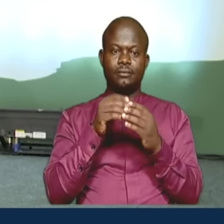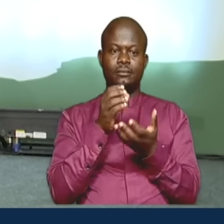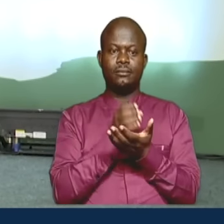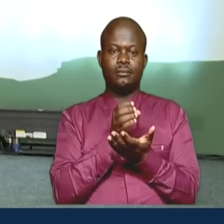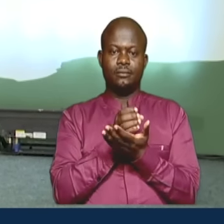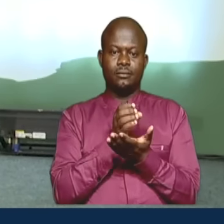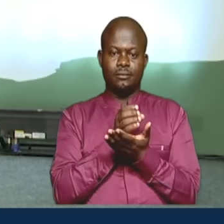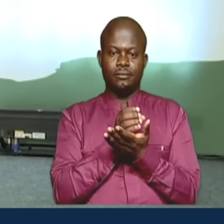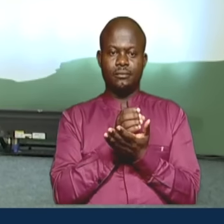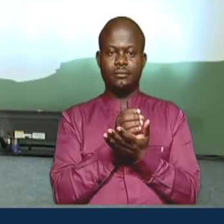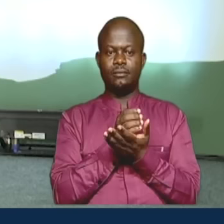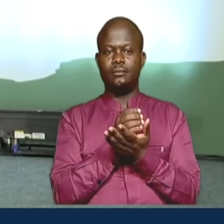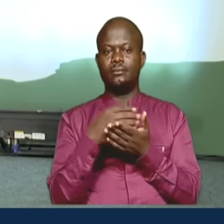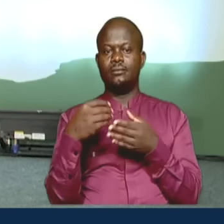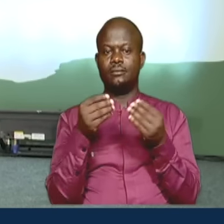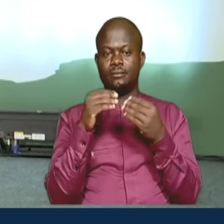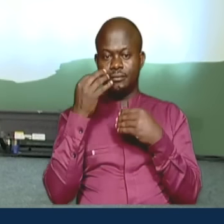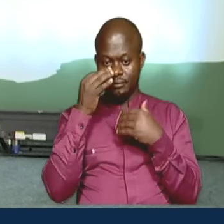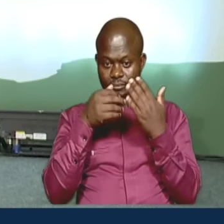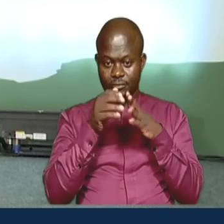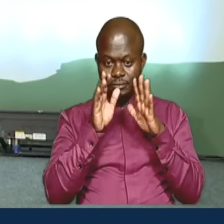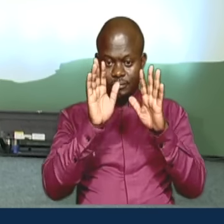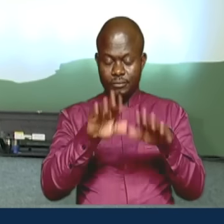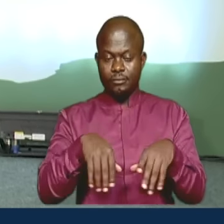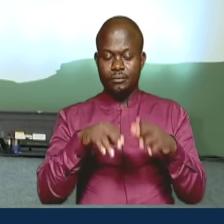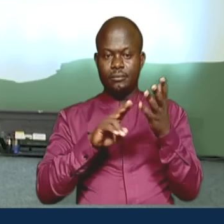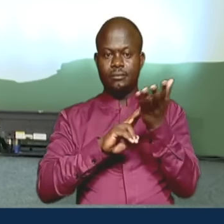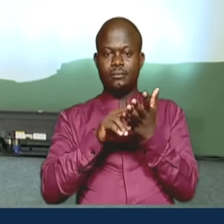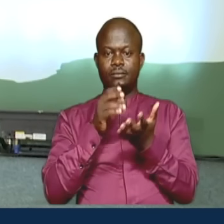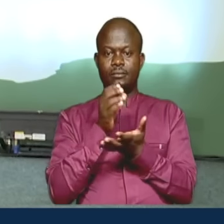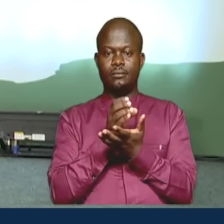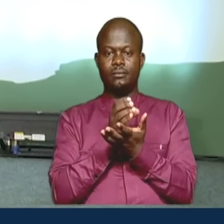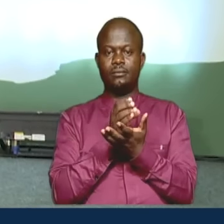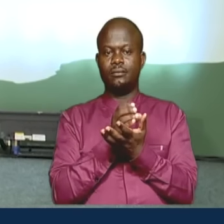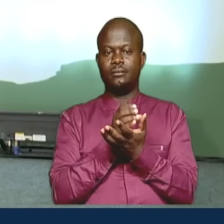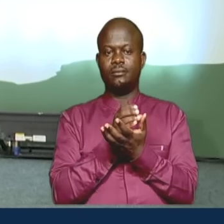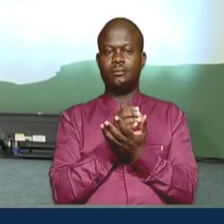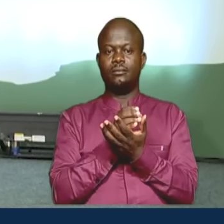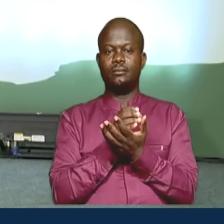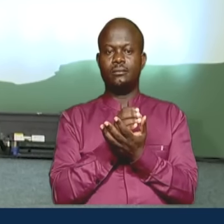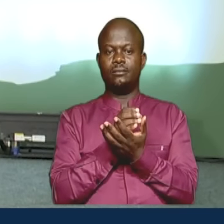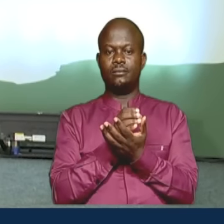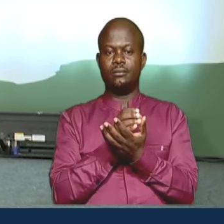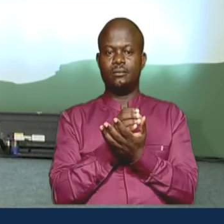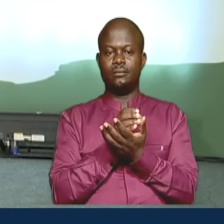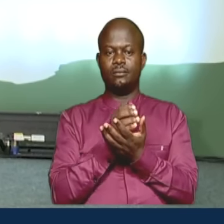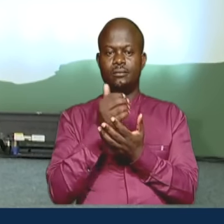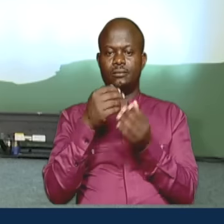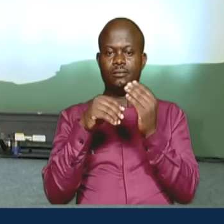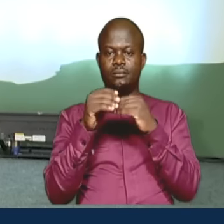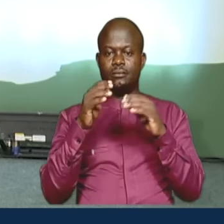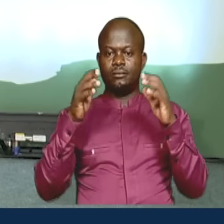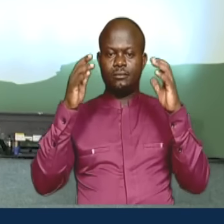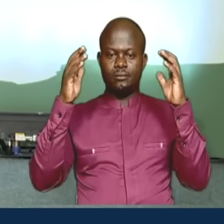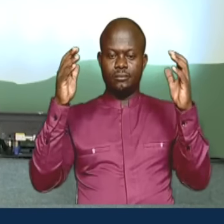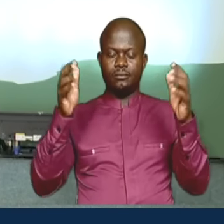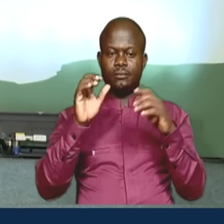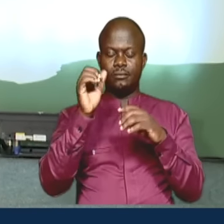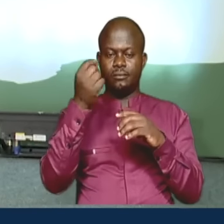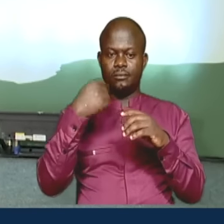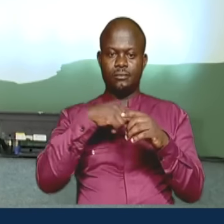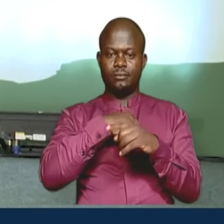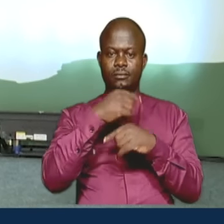plastique turamutse tuyaretse tugakoresha amacupa amagalon nubango biriya bicupa binini icyambere